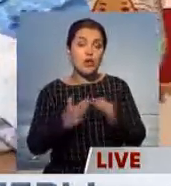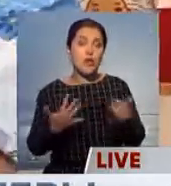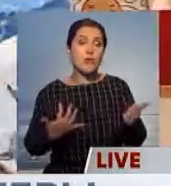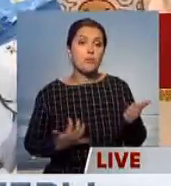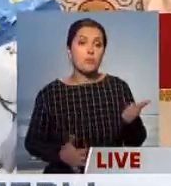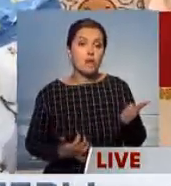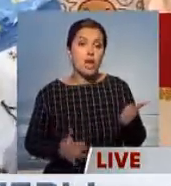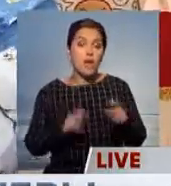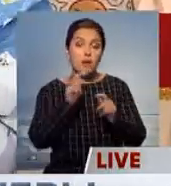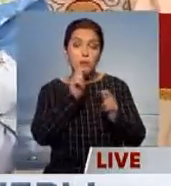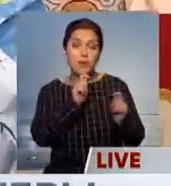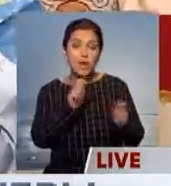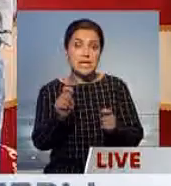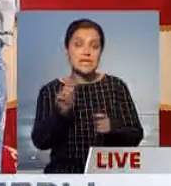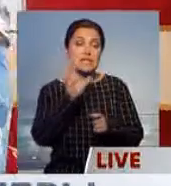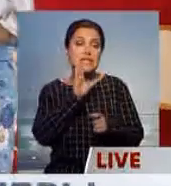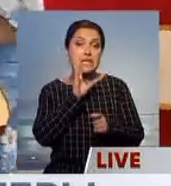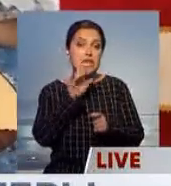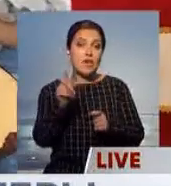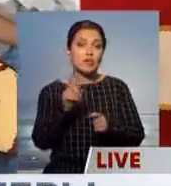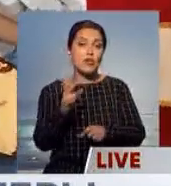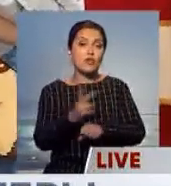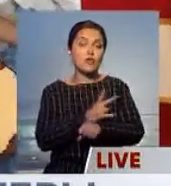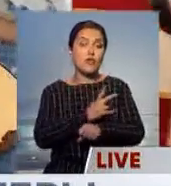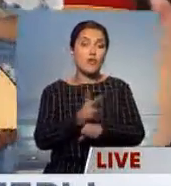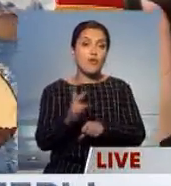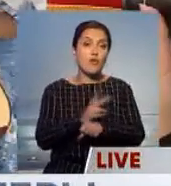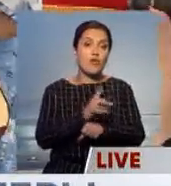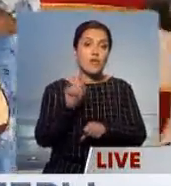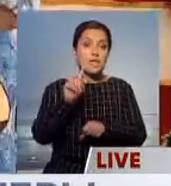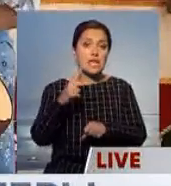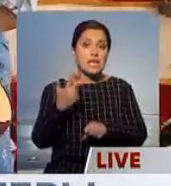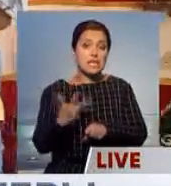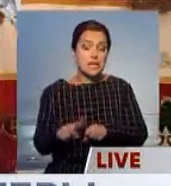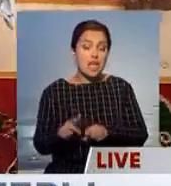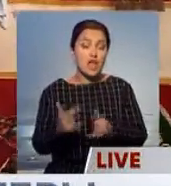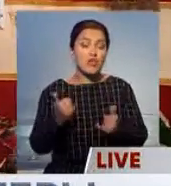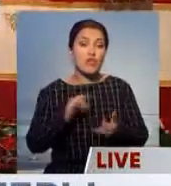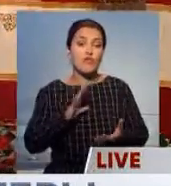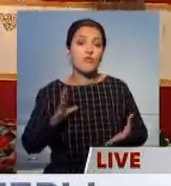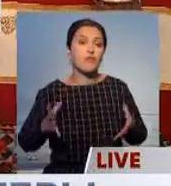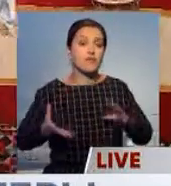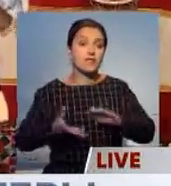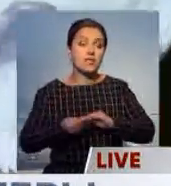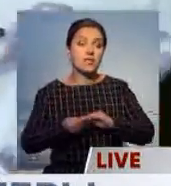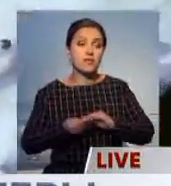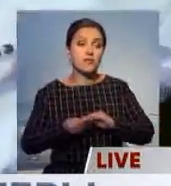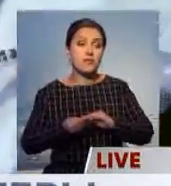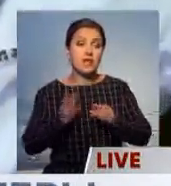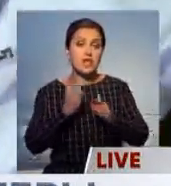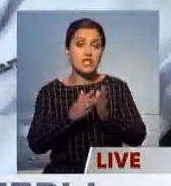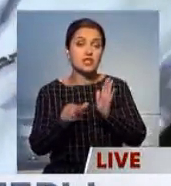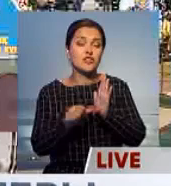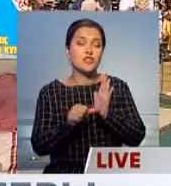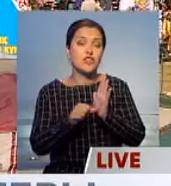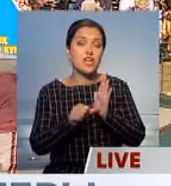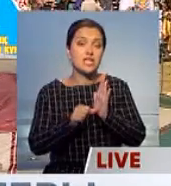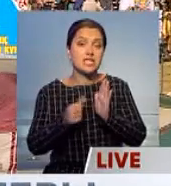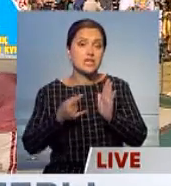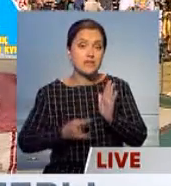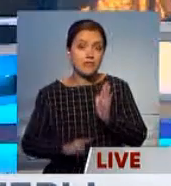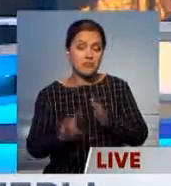инструмент достался девочке. Она родилась в половине второго ночи. Всего же в регионе к этому часу принято 6